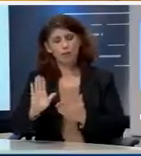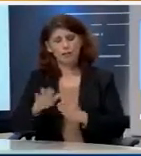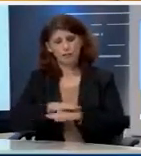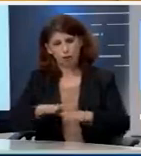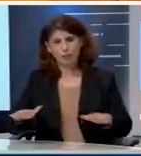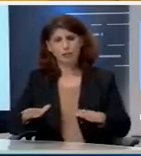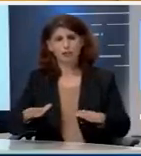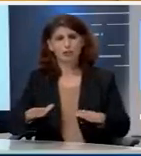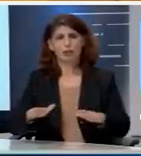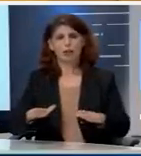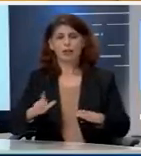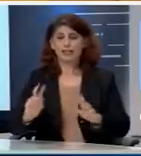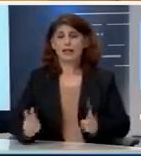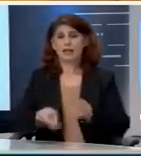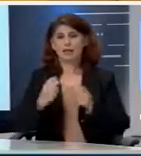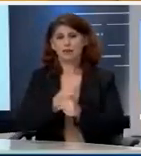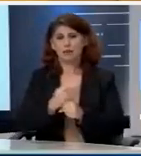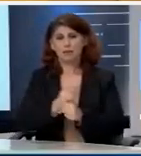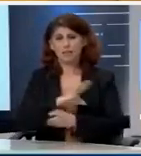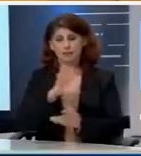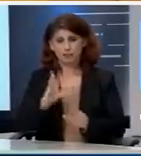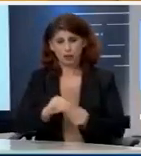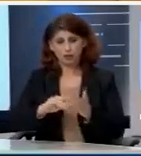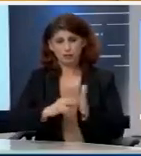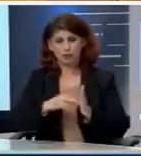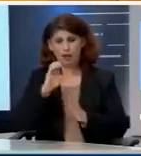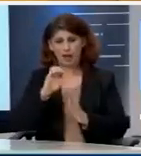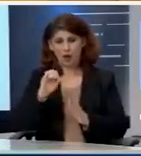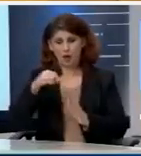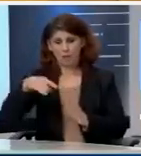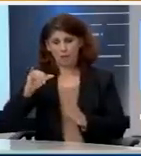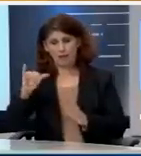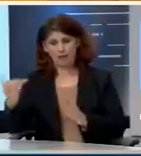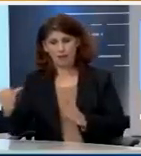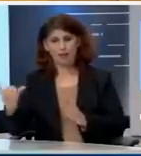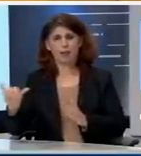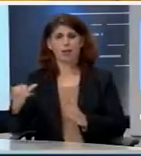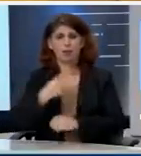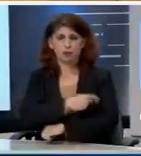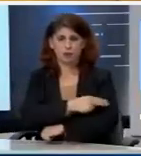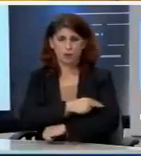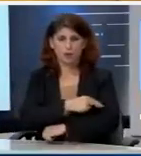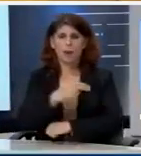Αποτέλεσμα. Συνολική εξοικονόμηση για ΕΟΠΗ, νοσοκομεία και ασφαλισμένους,